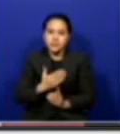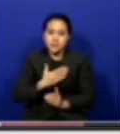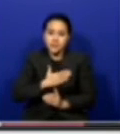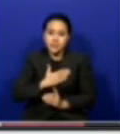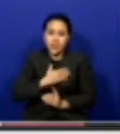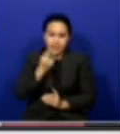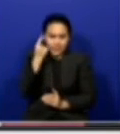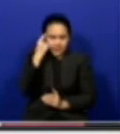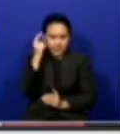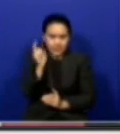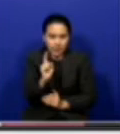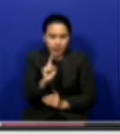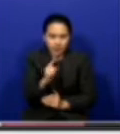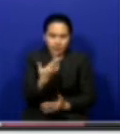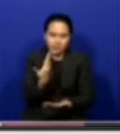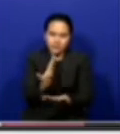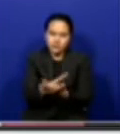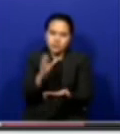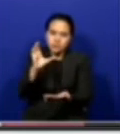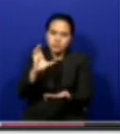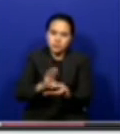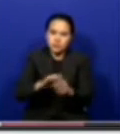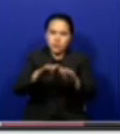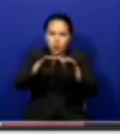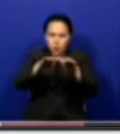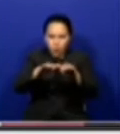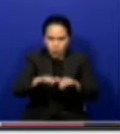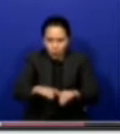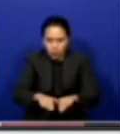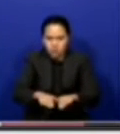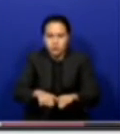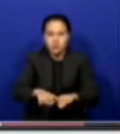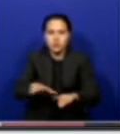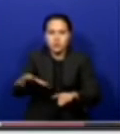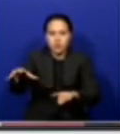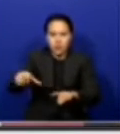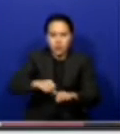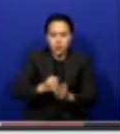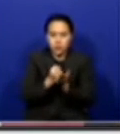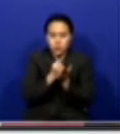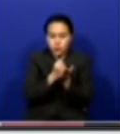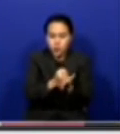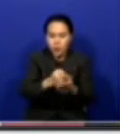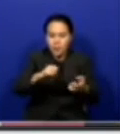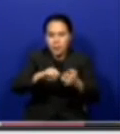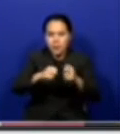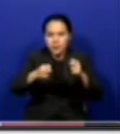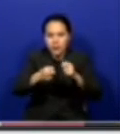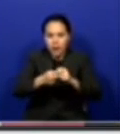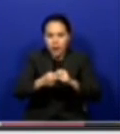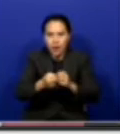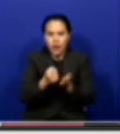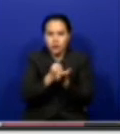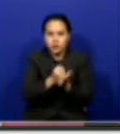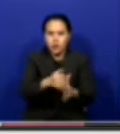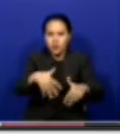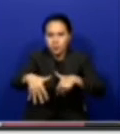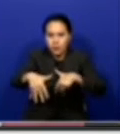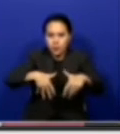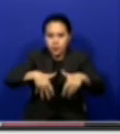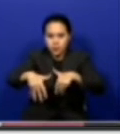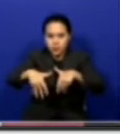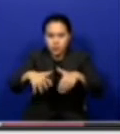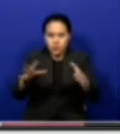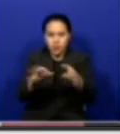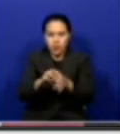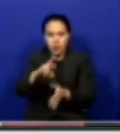าการปรับลดงบประมาณเพื่อนำมาใช้ในการแก้ไขปัญหาและเยียวยาผู้ได้รับผลกระทบจากโรคระบาด